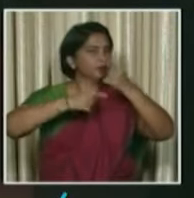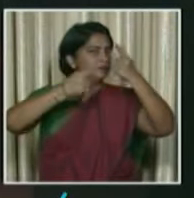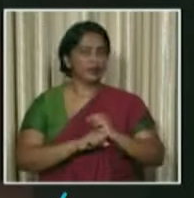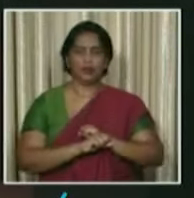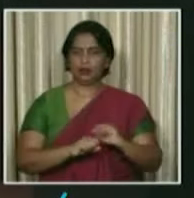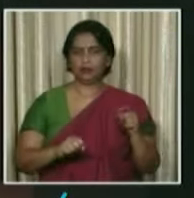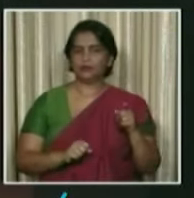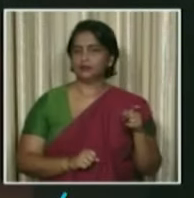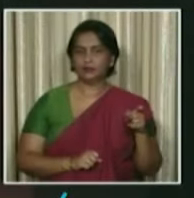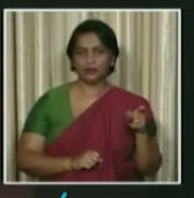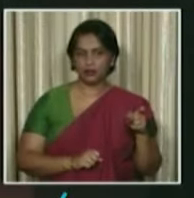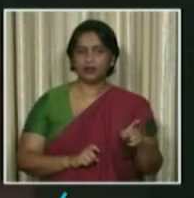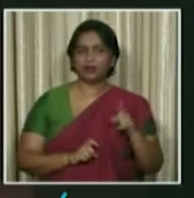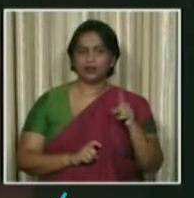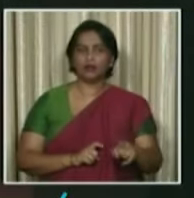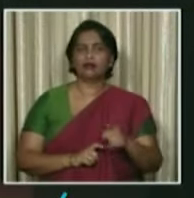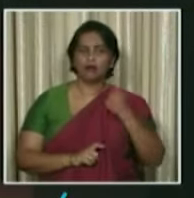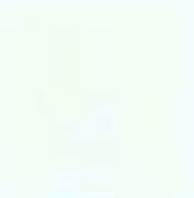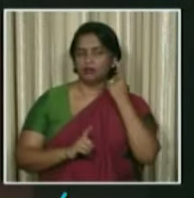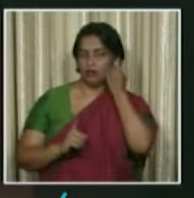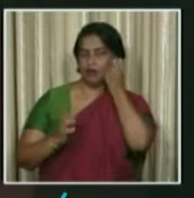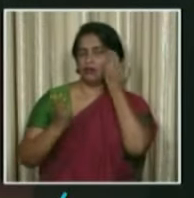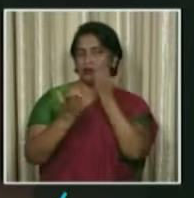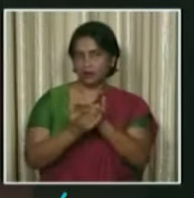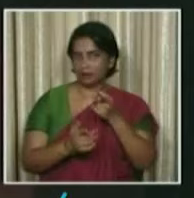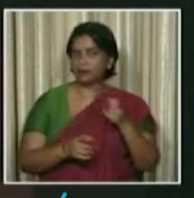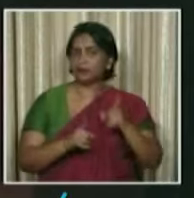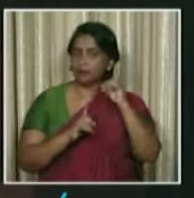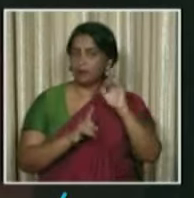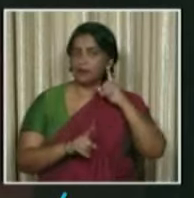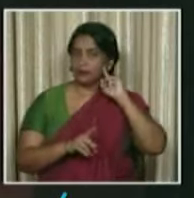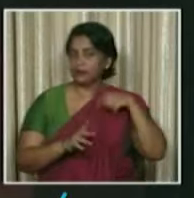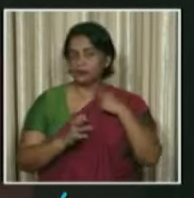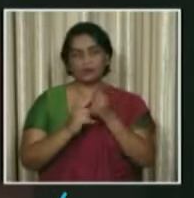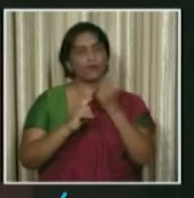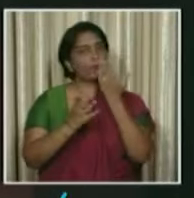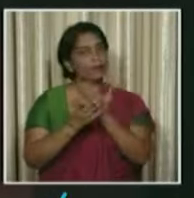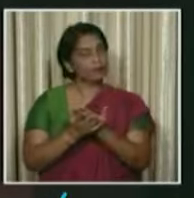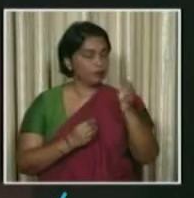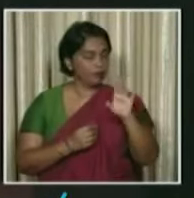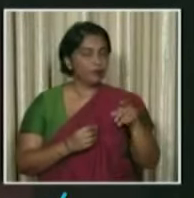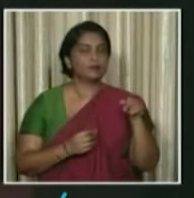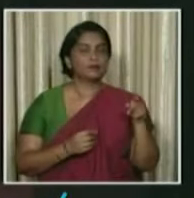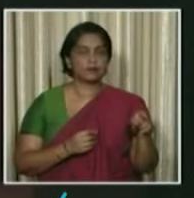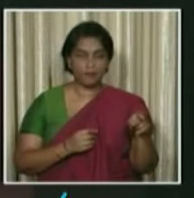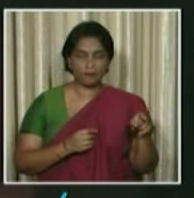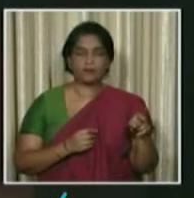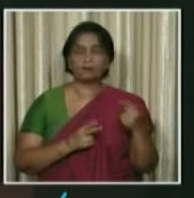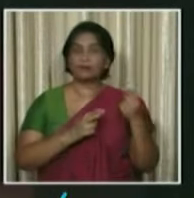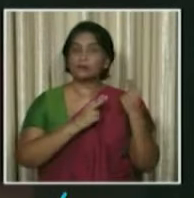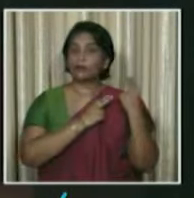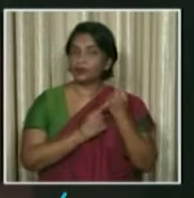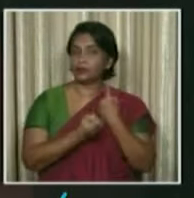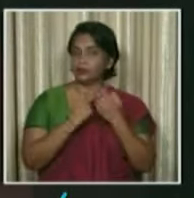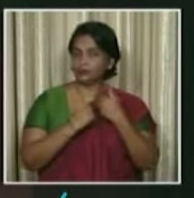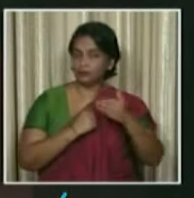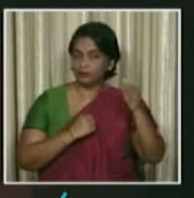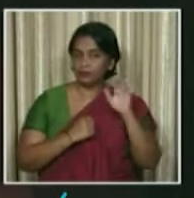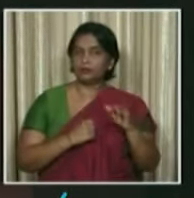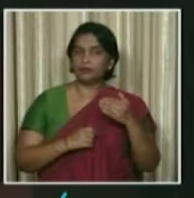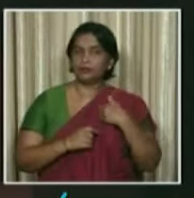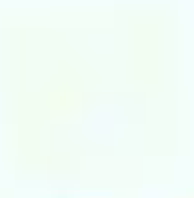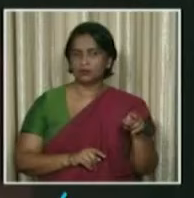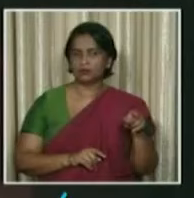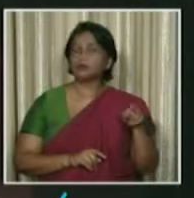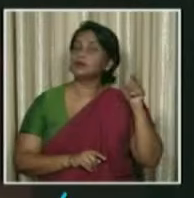කරලා නැහැ. ඒක unsolicited proposal එකක්. ඒ unsolicited proposal එක ලබා දීලා වග විභාග කරනකොට අපිට තියෙන